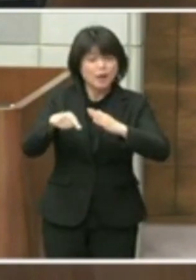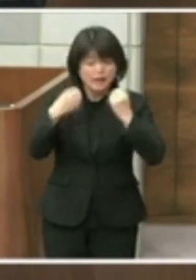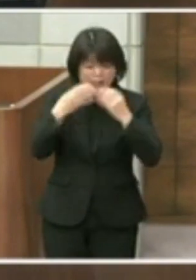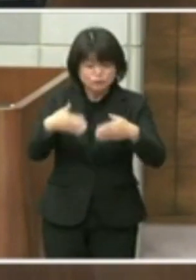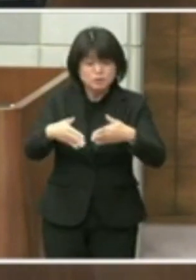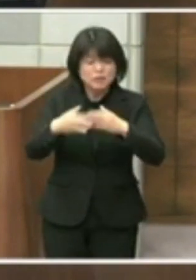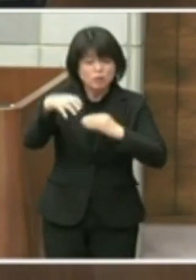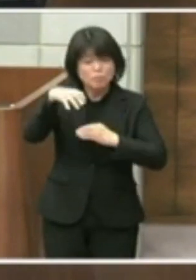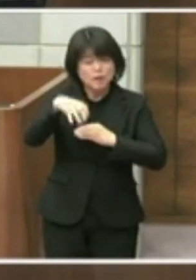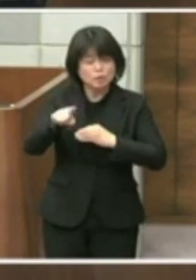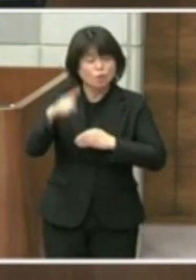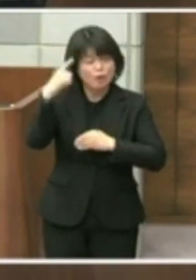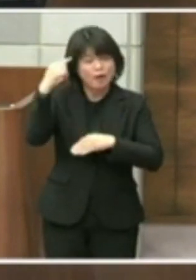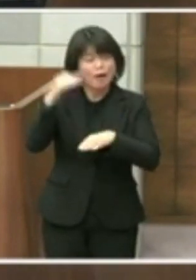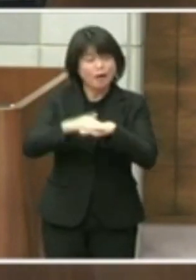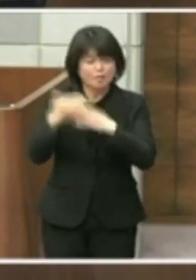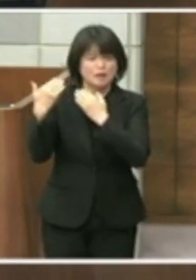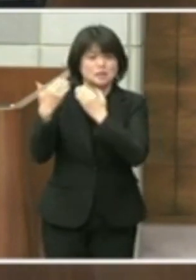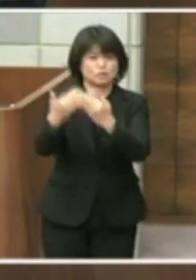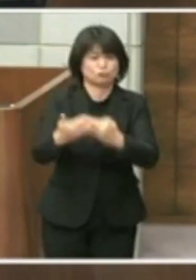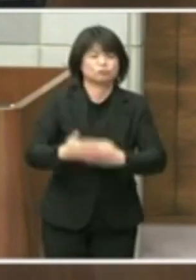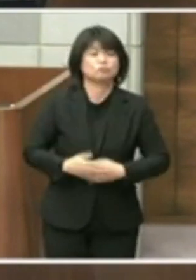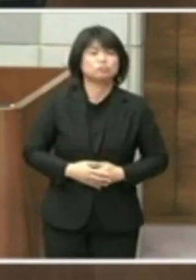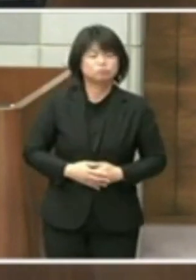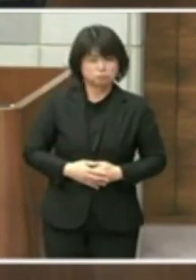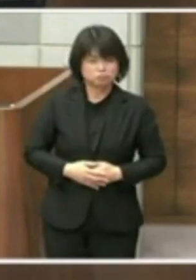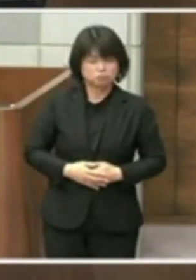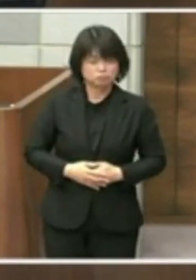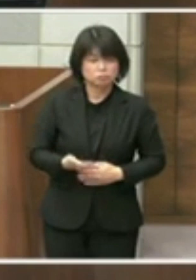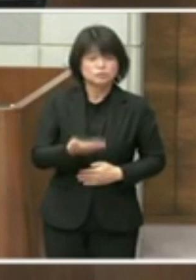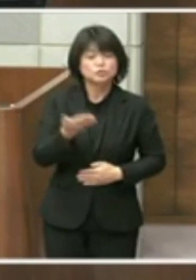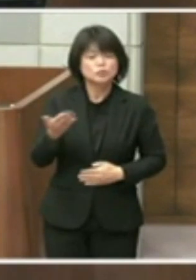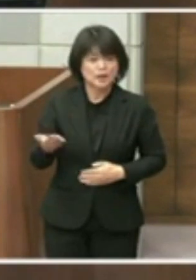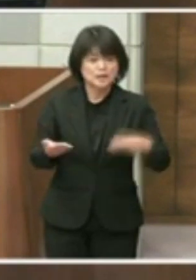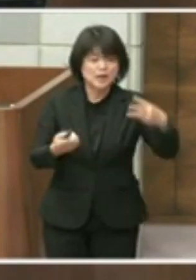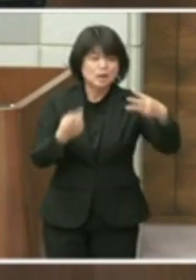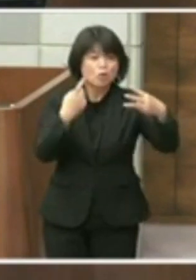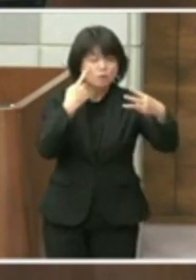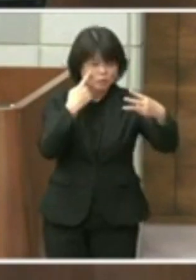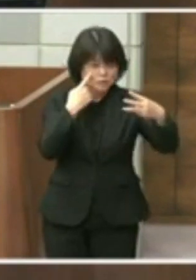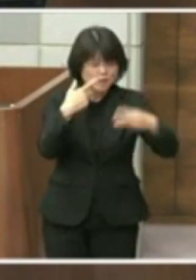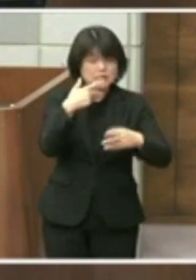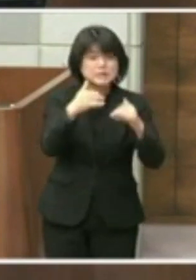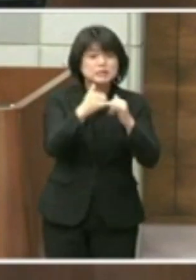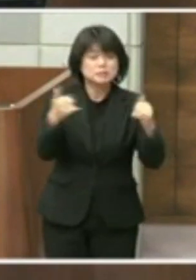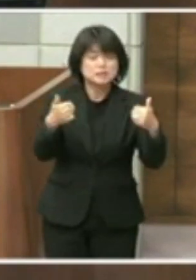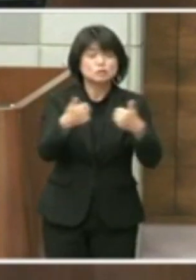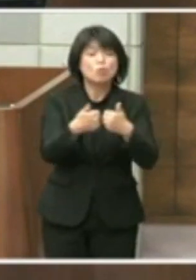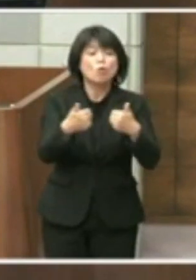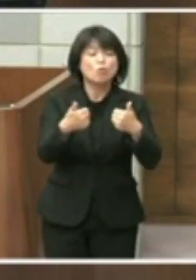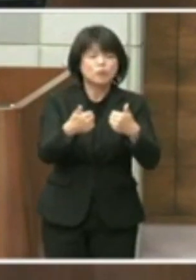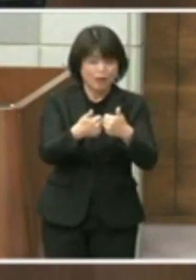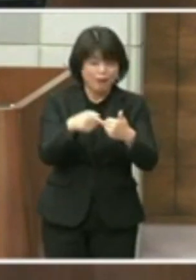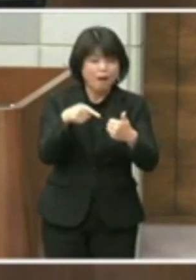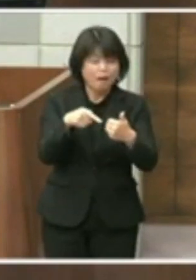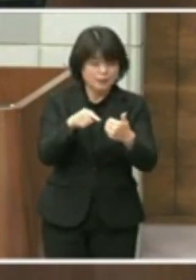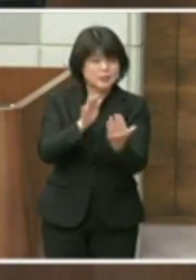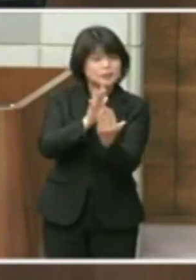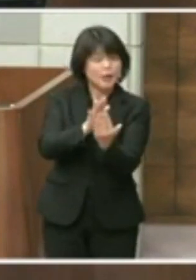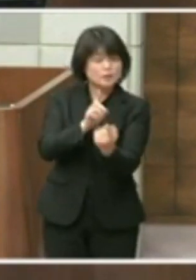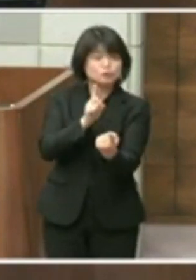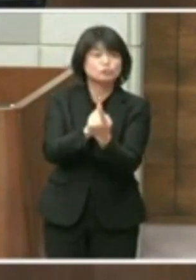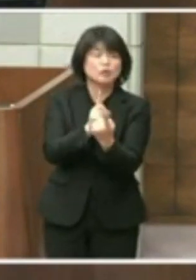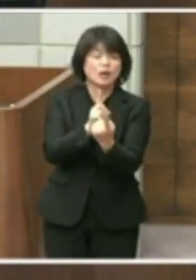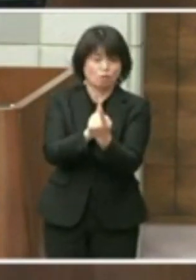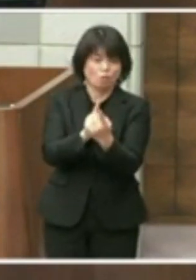か、見解を問います。次に参考目目、市民相談への対応についてお聞